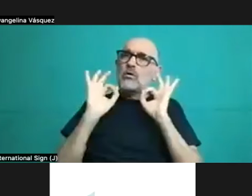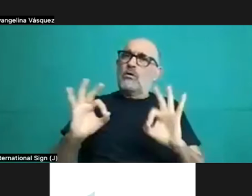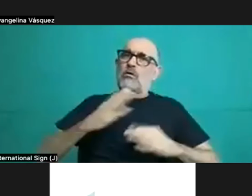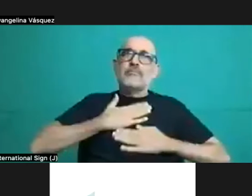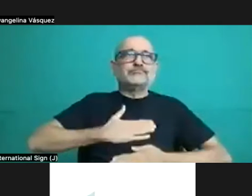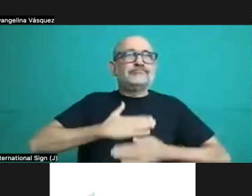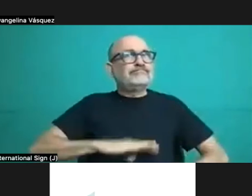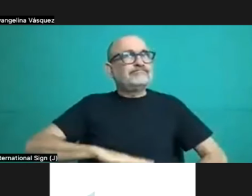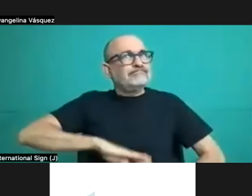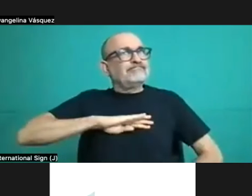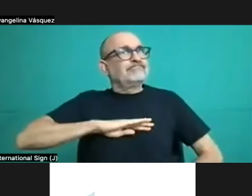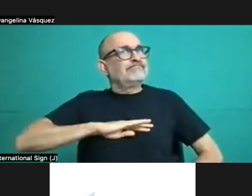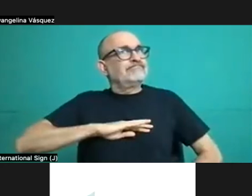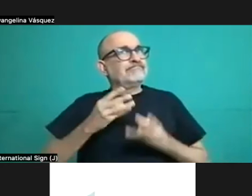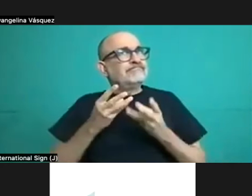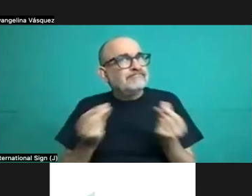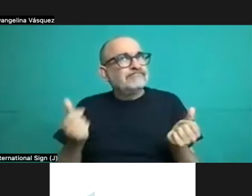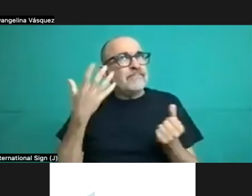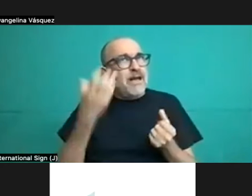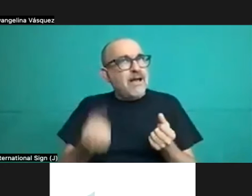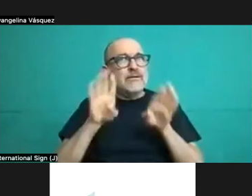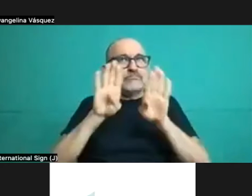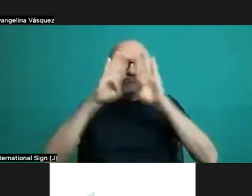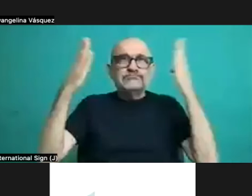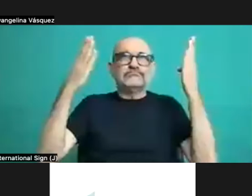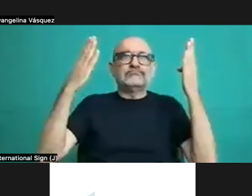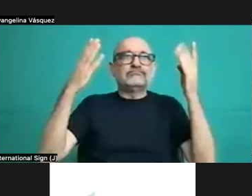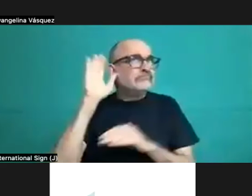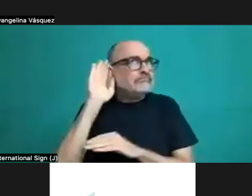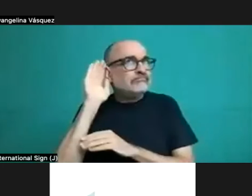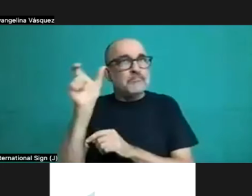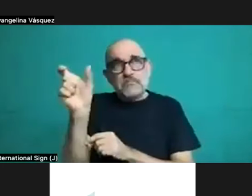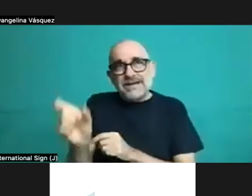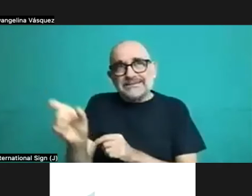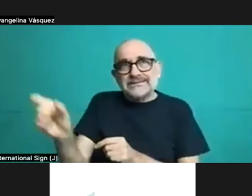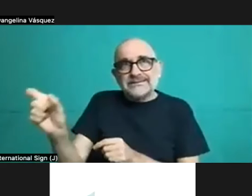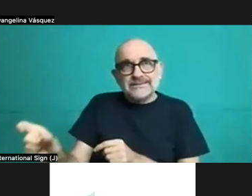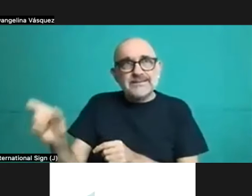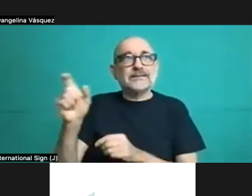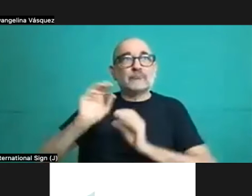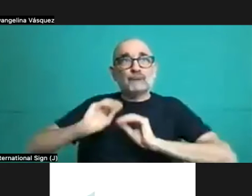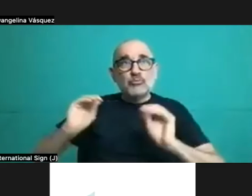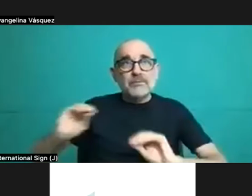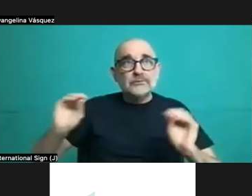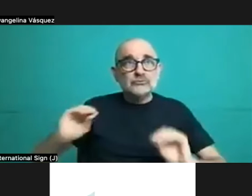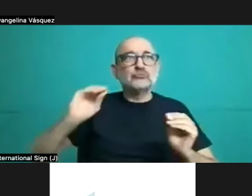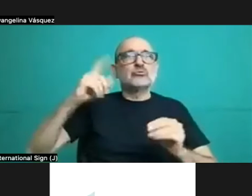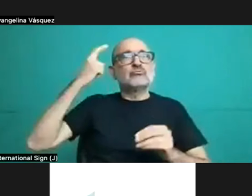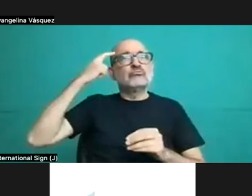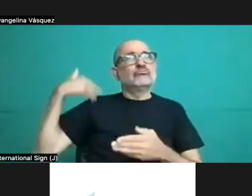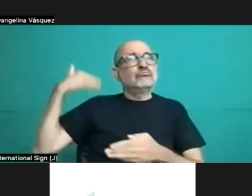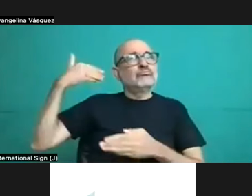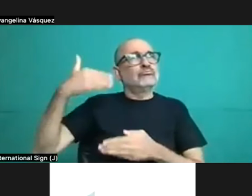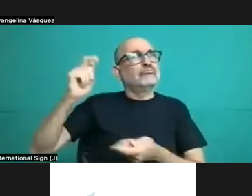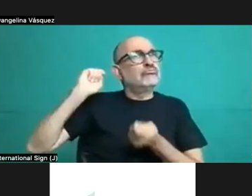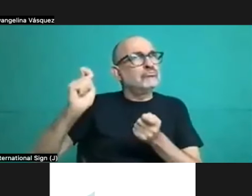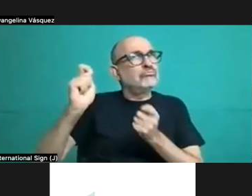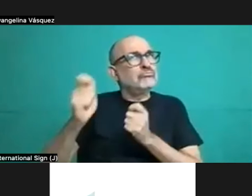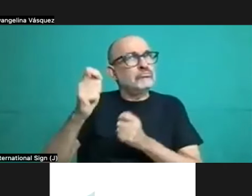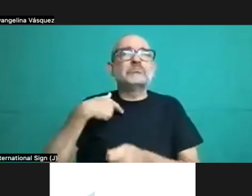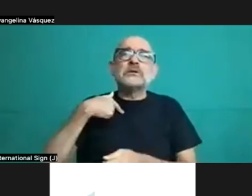patients. Il y a quelques années, lorsque j'en parlais avec Evangelina, vous voyez qu'il y avait des cas où on